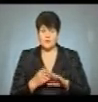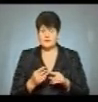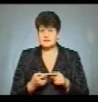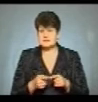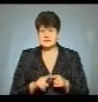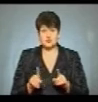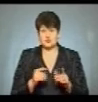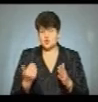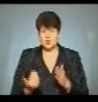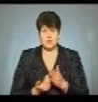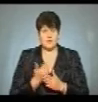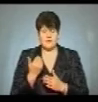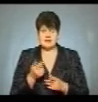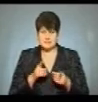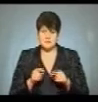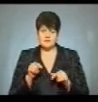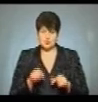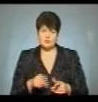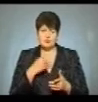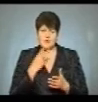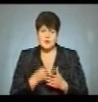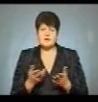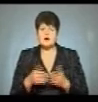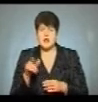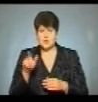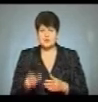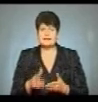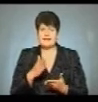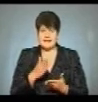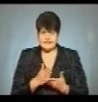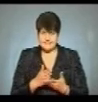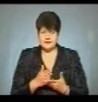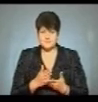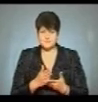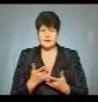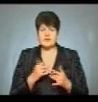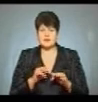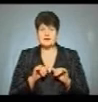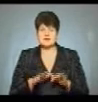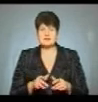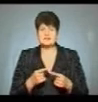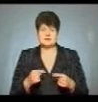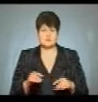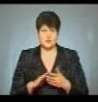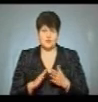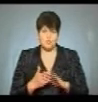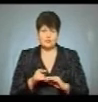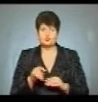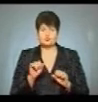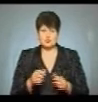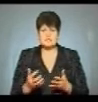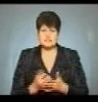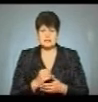та насправді тут показується, яка людина є і як вона діє за певних умов. Тут ти можеш знайти